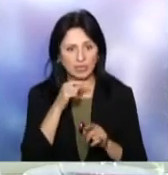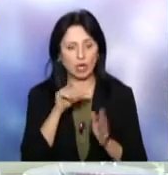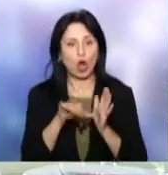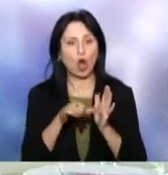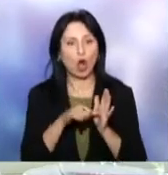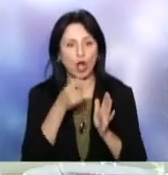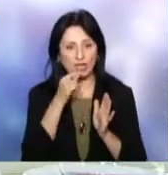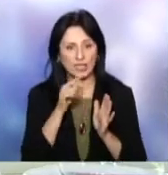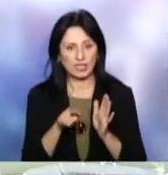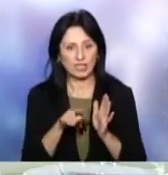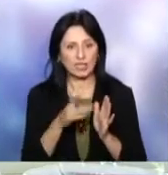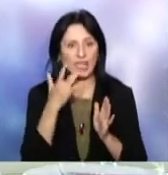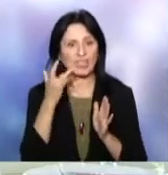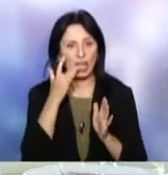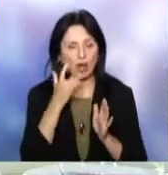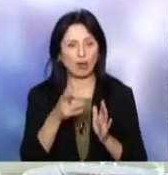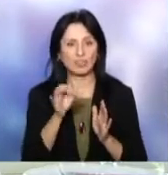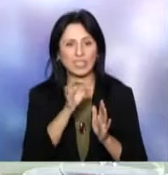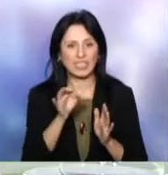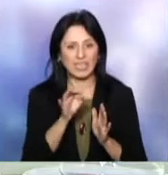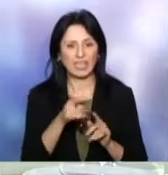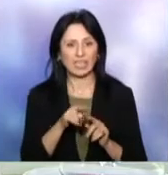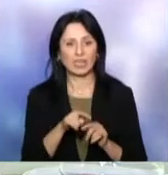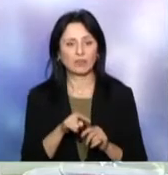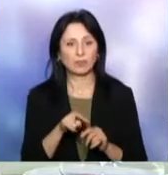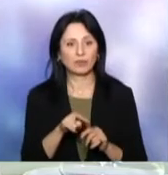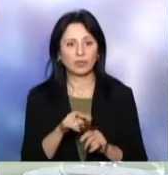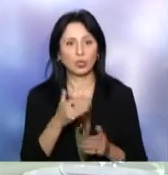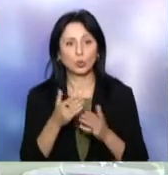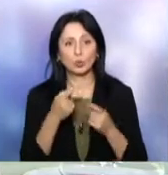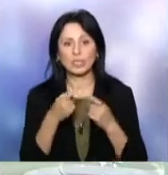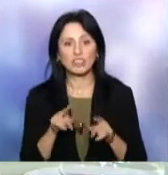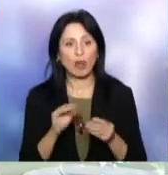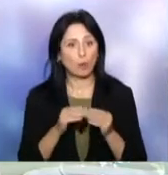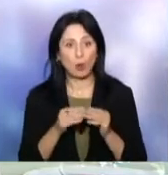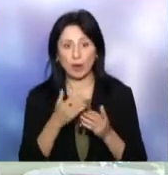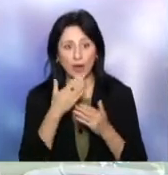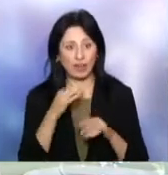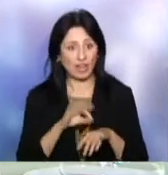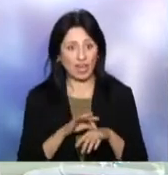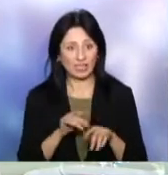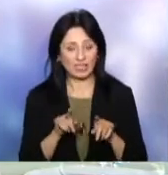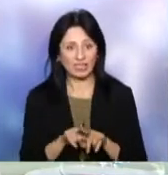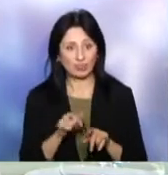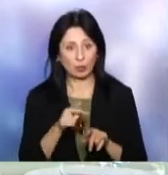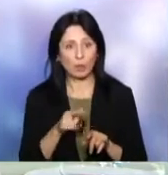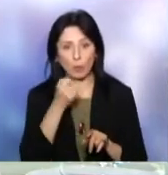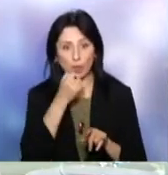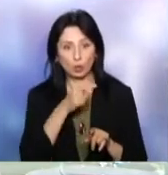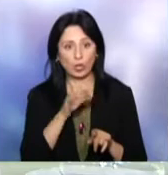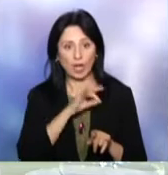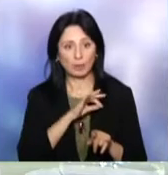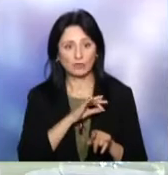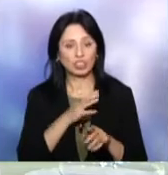თესლი, ნიგოზი თხილი და ასე შემდეგ. რა თქმა უნდა, თუ სხვა პრობლემა არ არის კანზე ისეთი, რომელიც ამ პროდუქტების